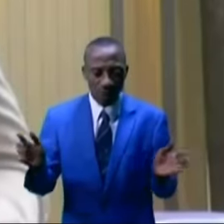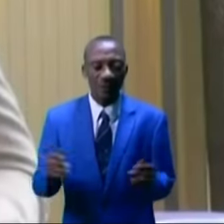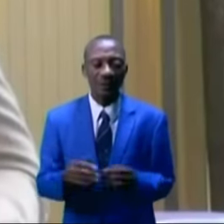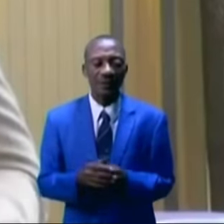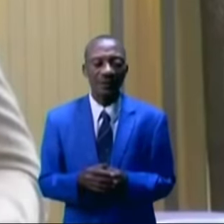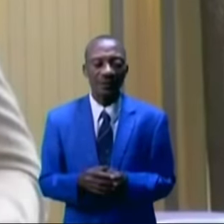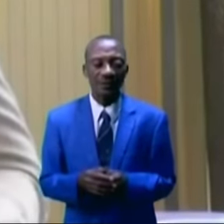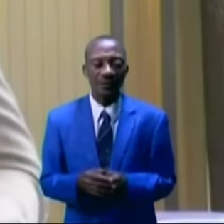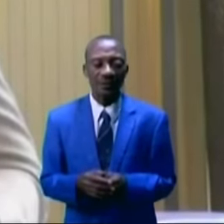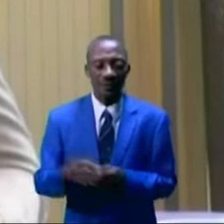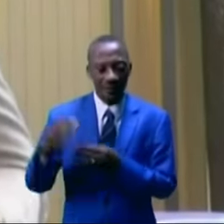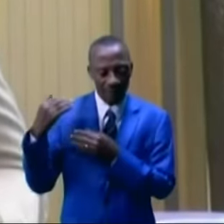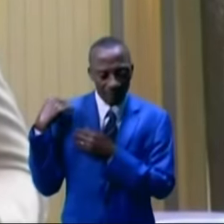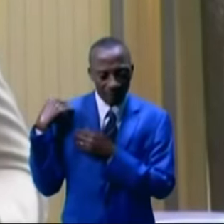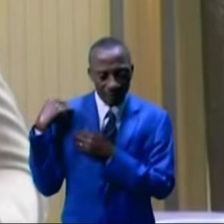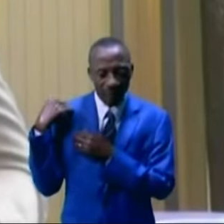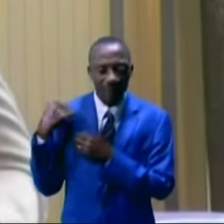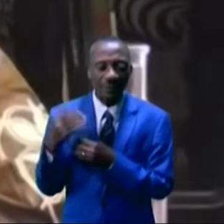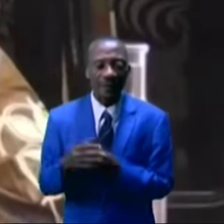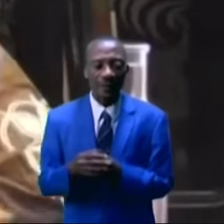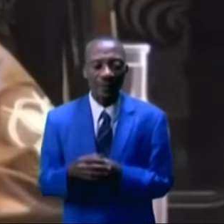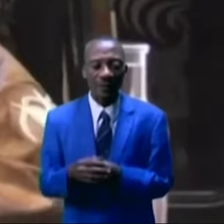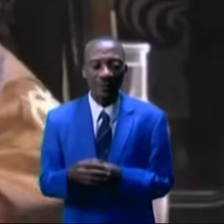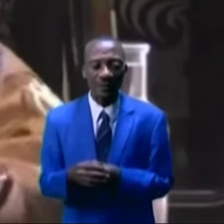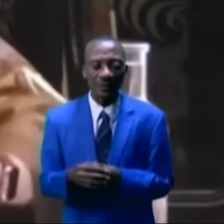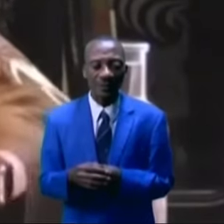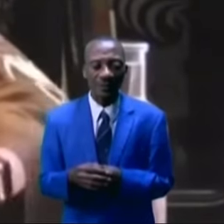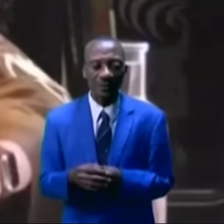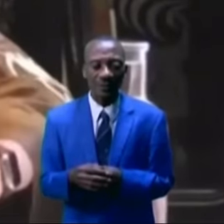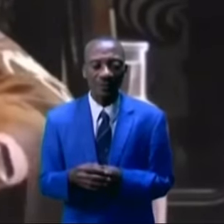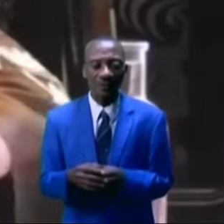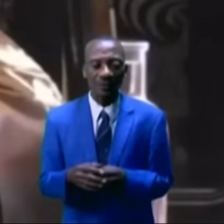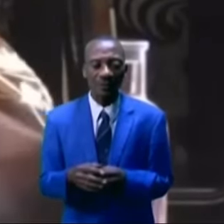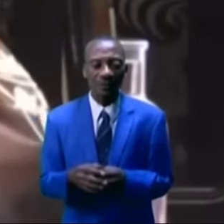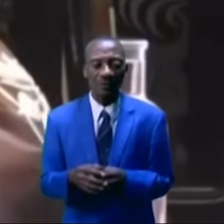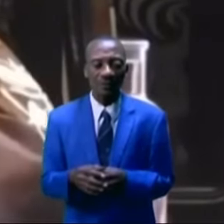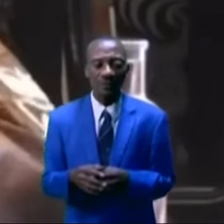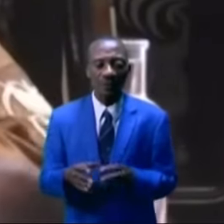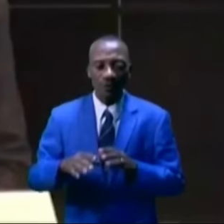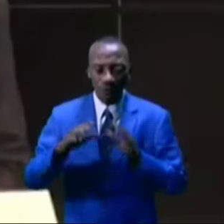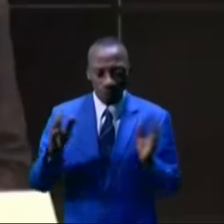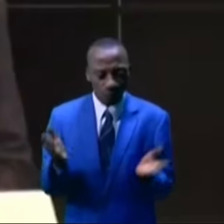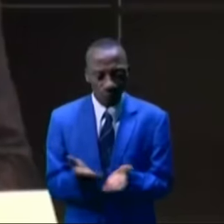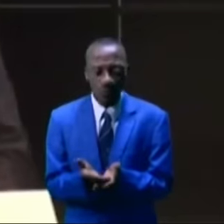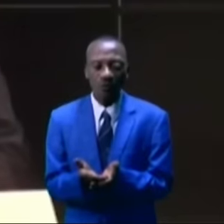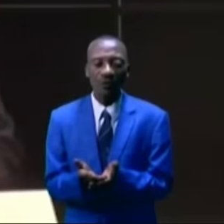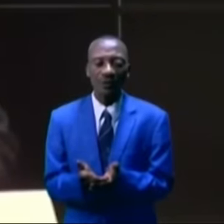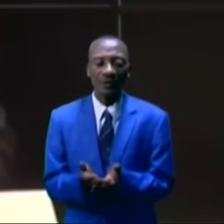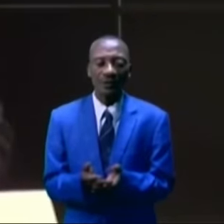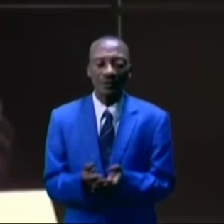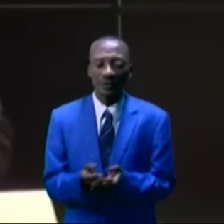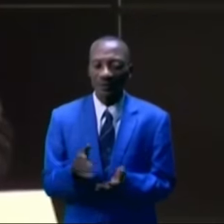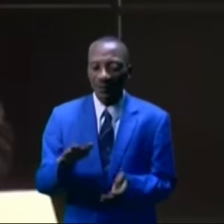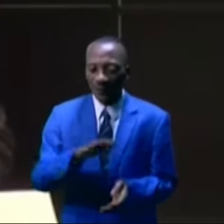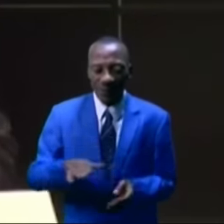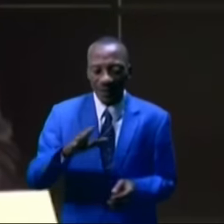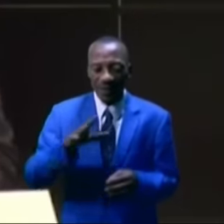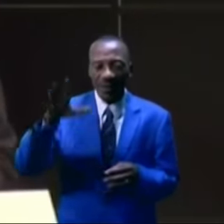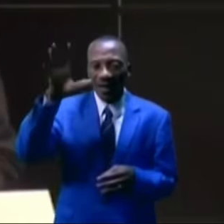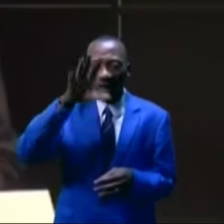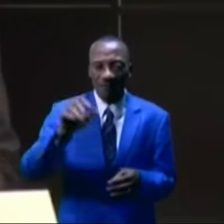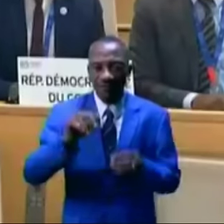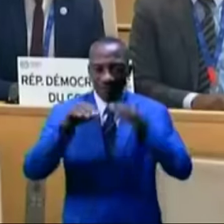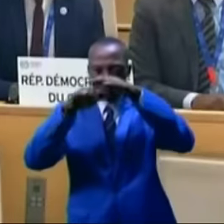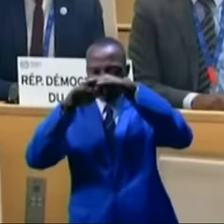dirigeants des structures accompagnant leurs membres, tous de l'Afrique subsaharienne. Beaucoup de défis sont